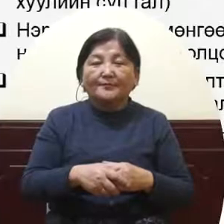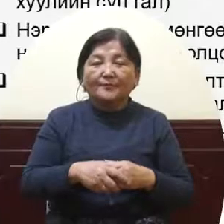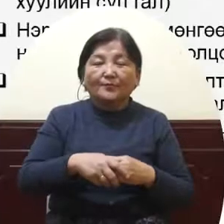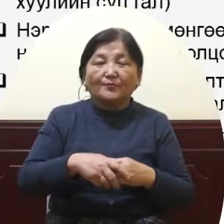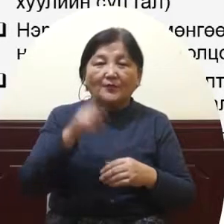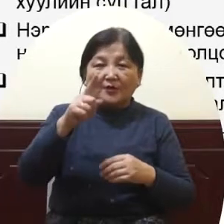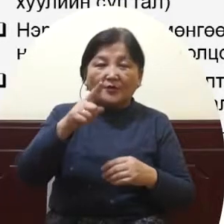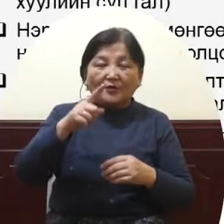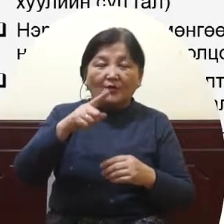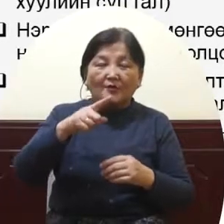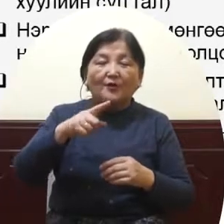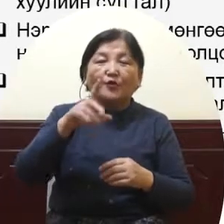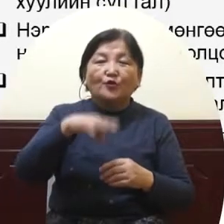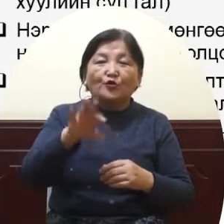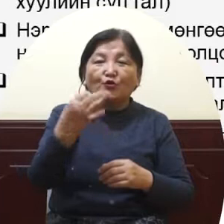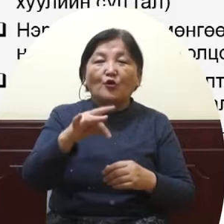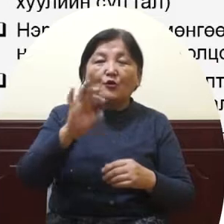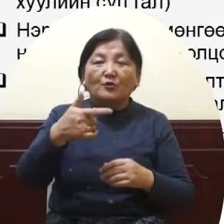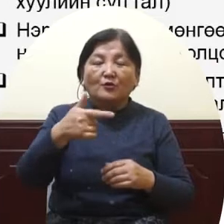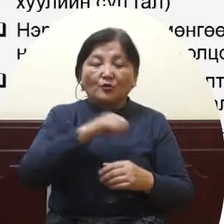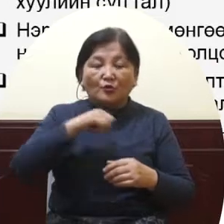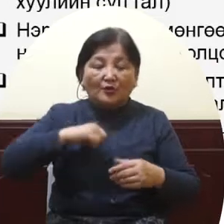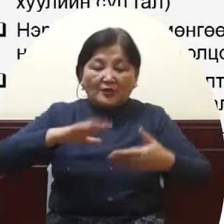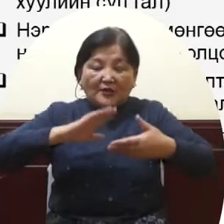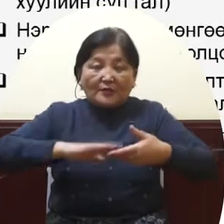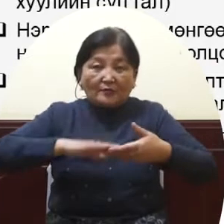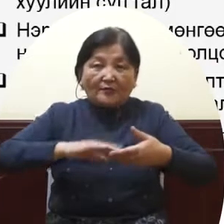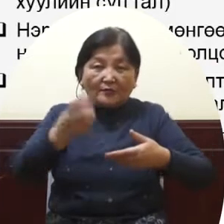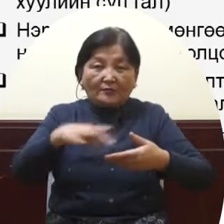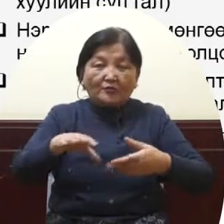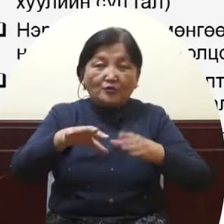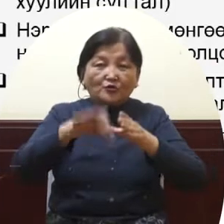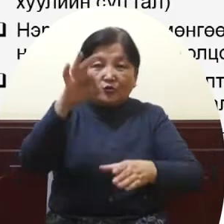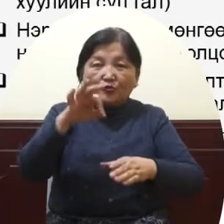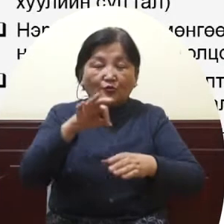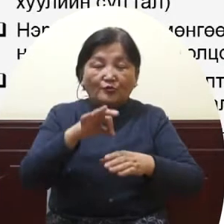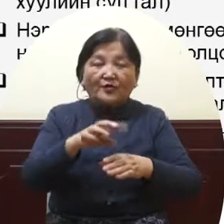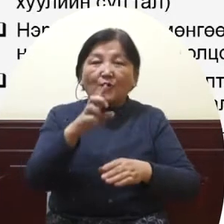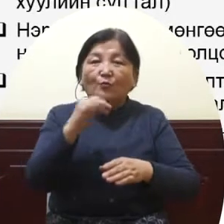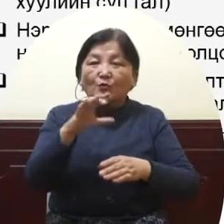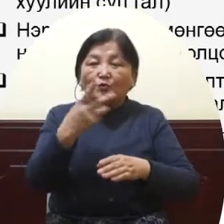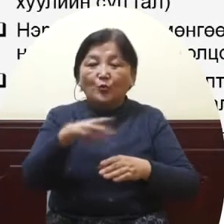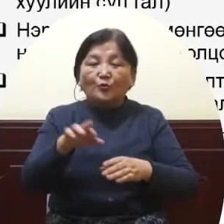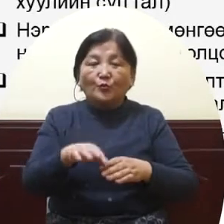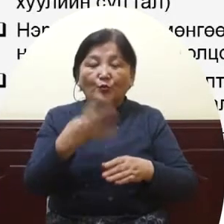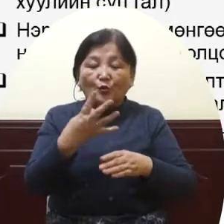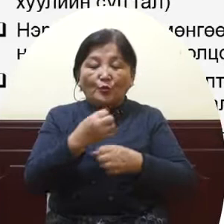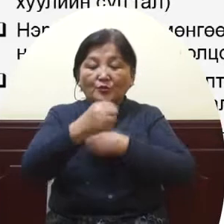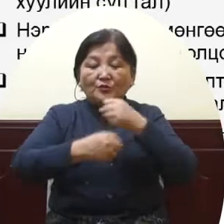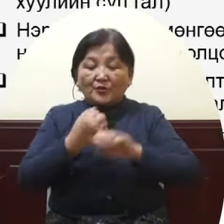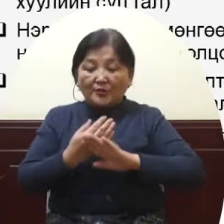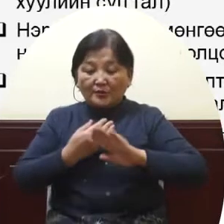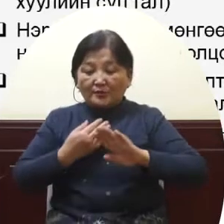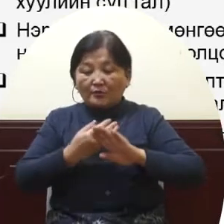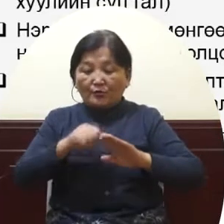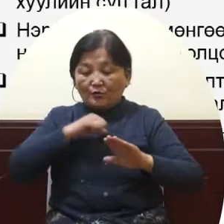тойрогт өөрийгөө таниулахын тулд сонгуулийн бус үед очиж ажилладаг. Одоо ч ажиллаж байгаа та нар мэдж байгаа. Үндсэндээ